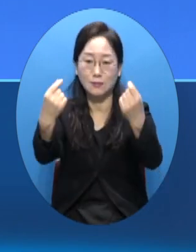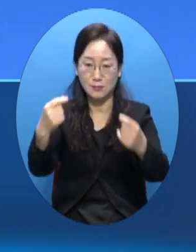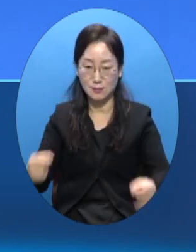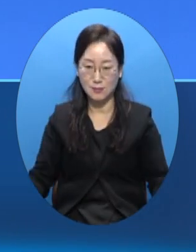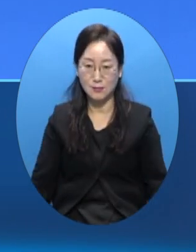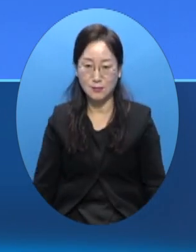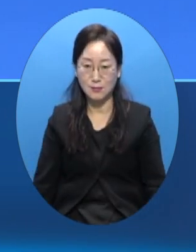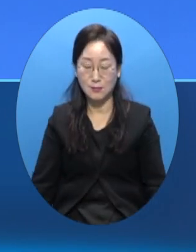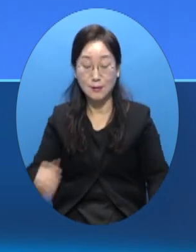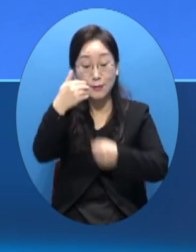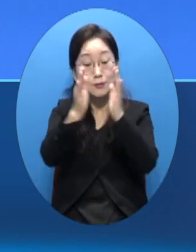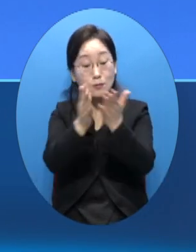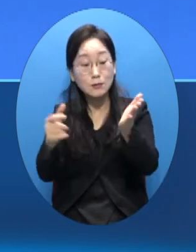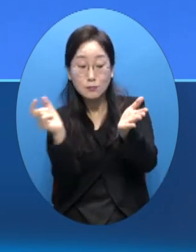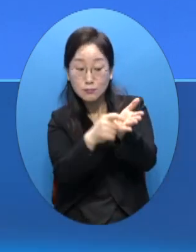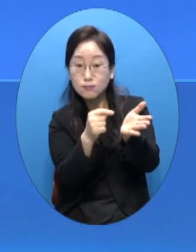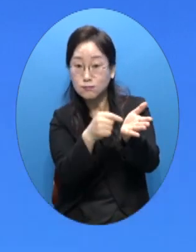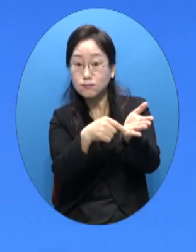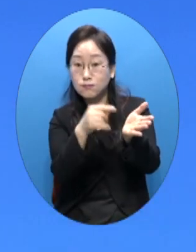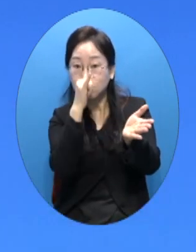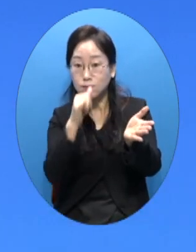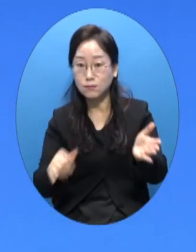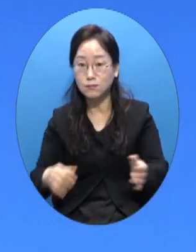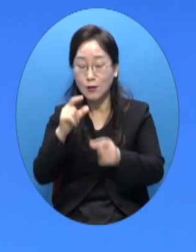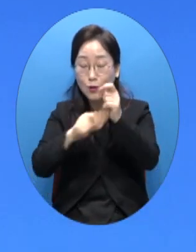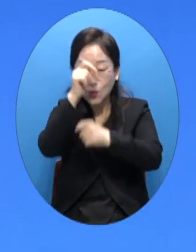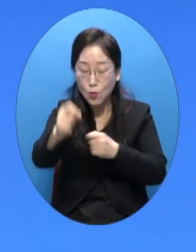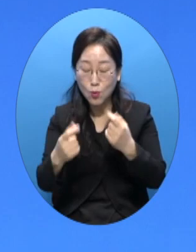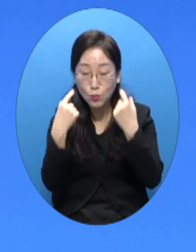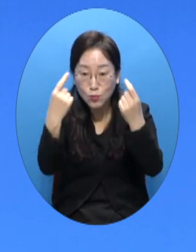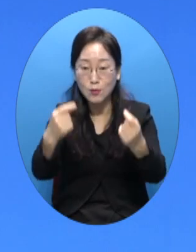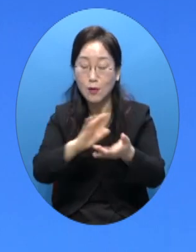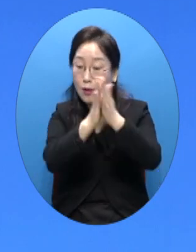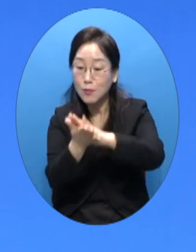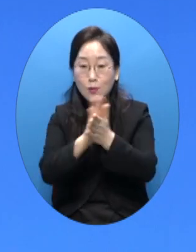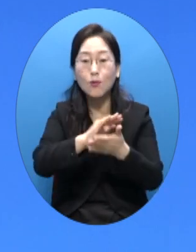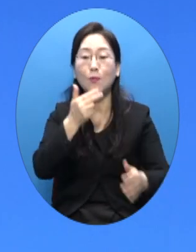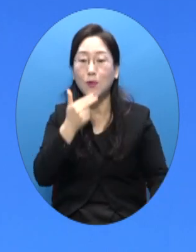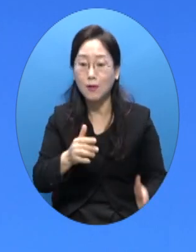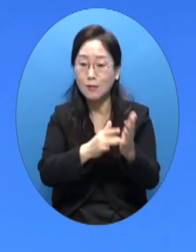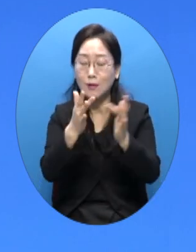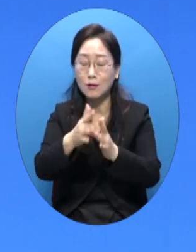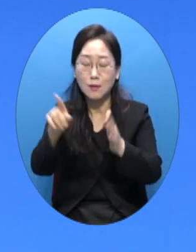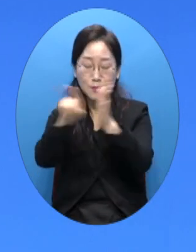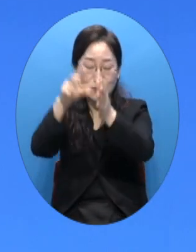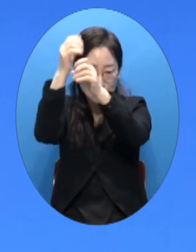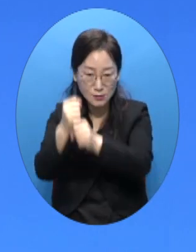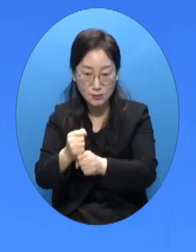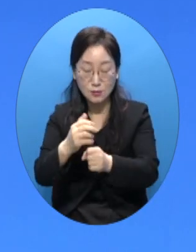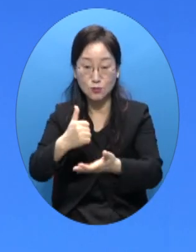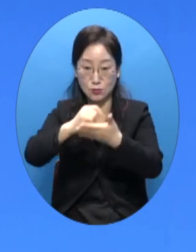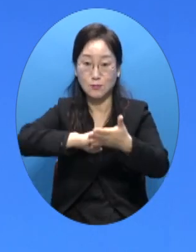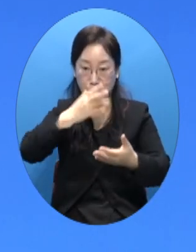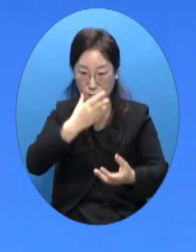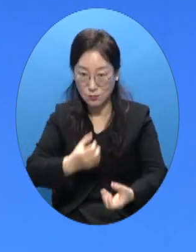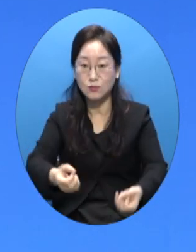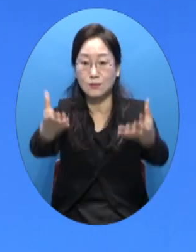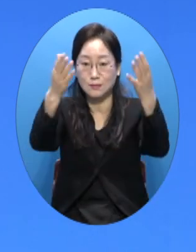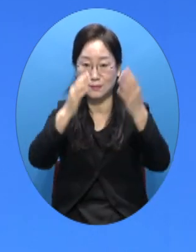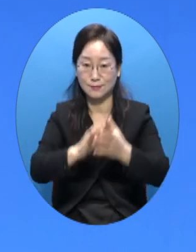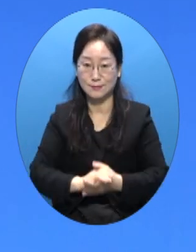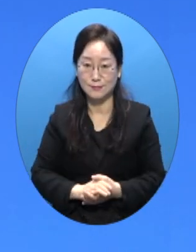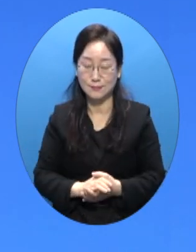아멘 성경 말씀하고 있는 것입니다 영원토록 동일하시고 변하지 않는 예수님만 믿고 의자 나가 여러 모다 되기를 주님의 이으로